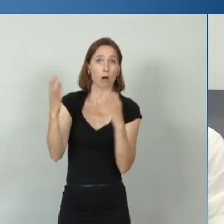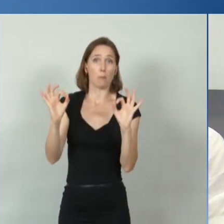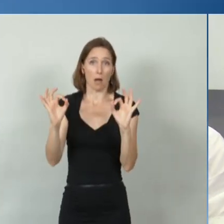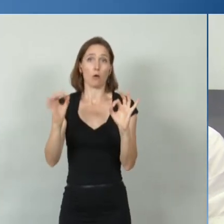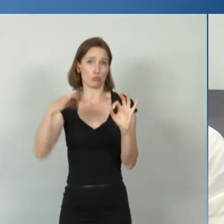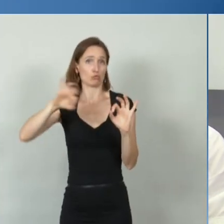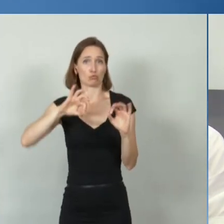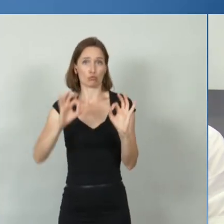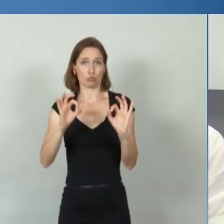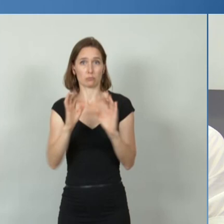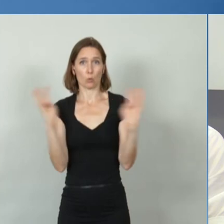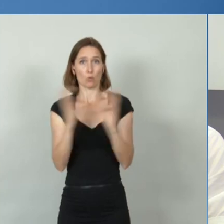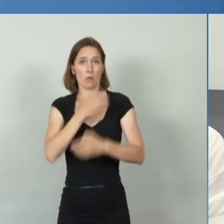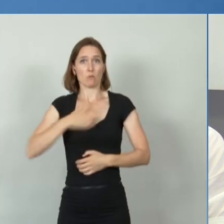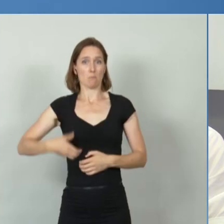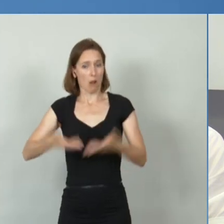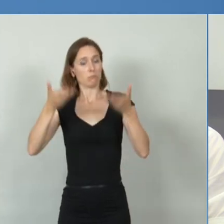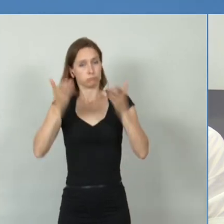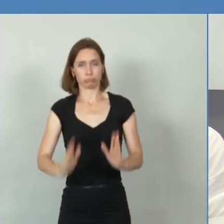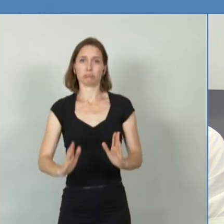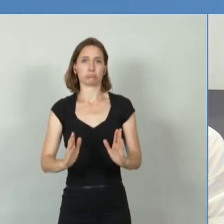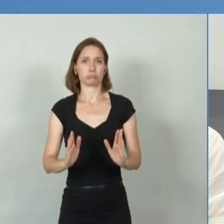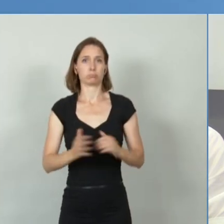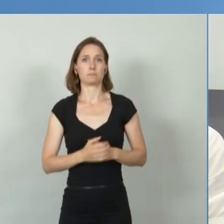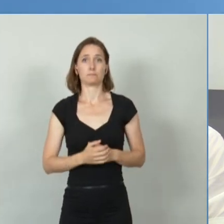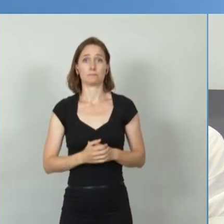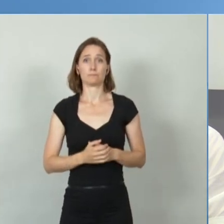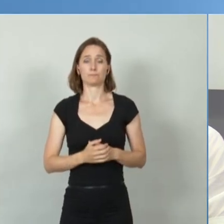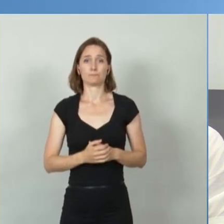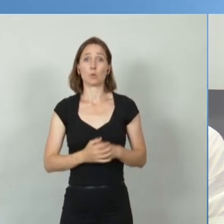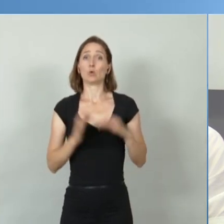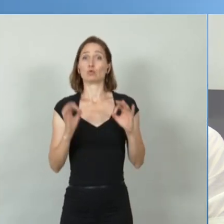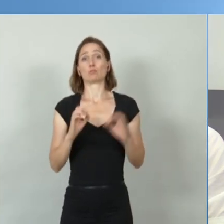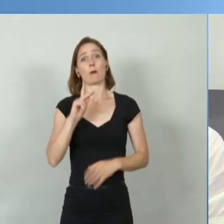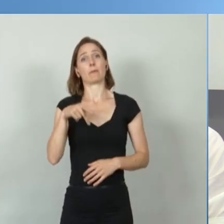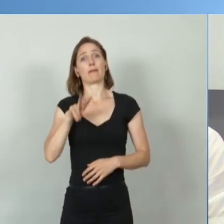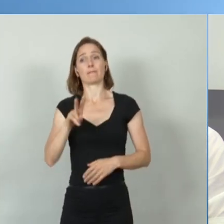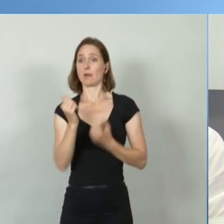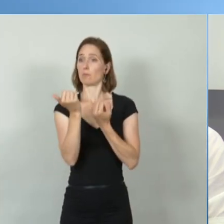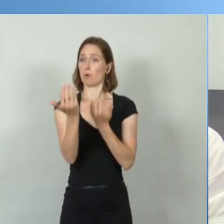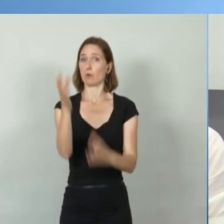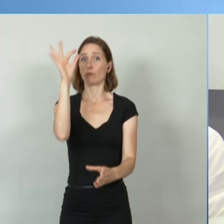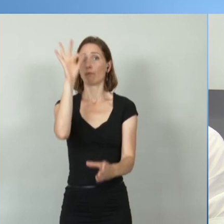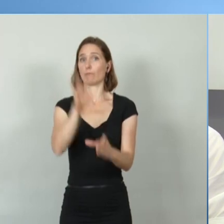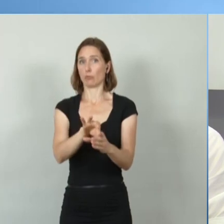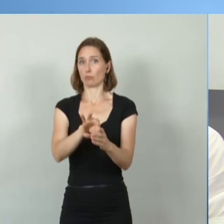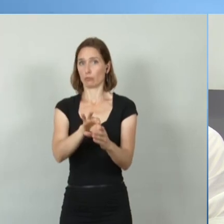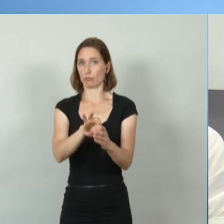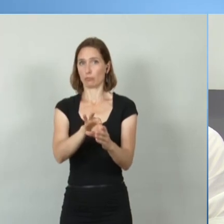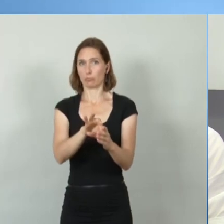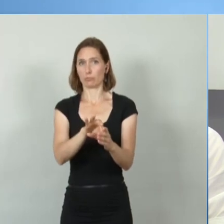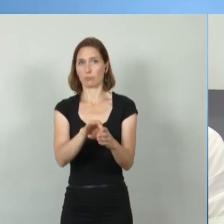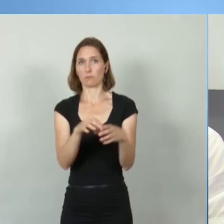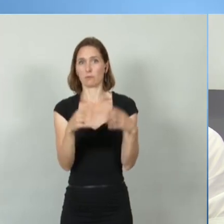délibéré je mets donc le procès-verbal aux voix procimernal pardon vous voulez